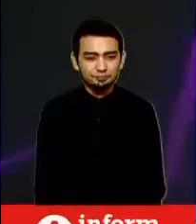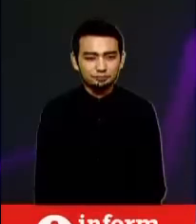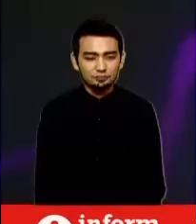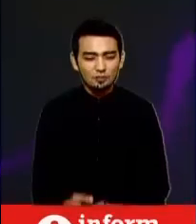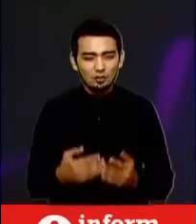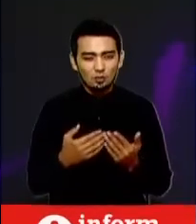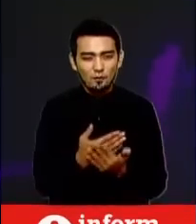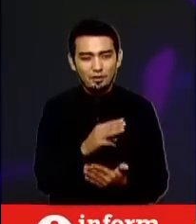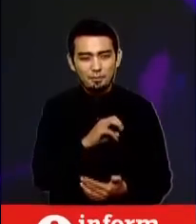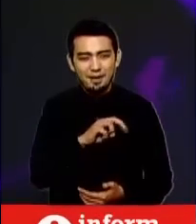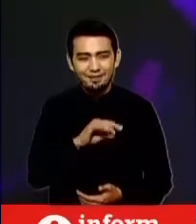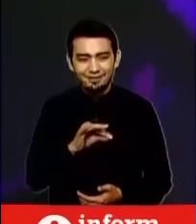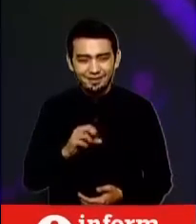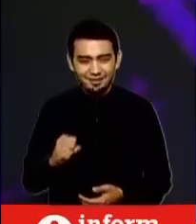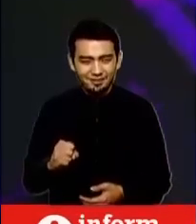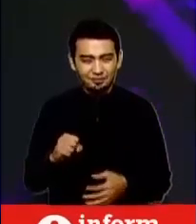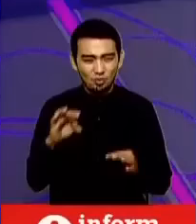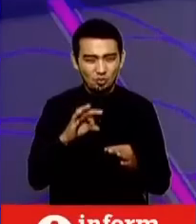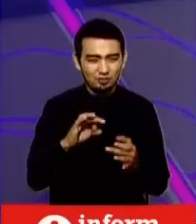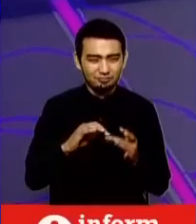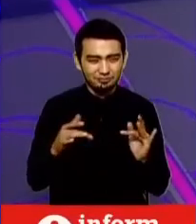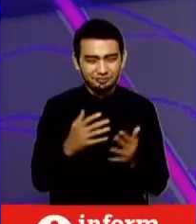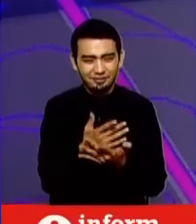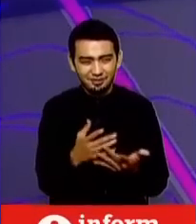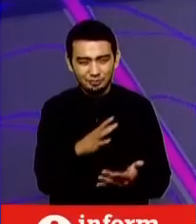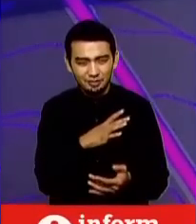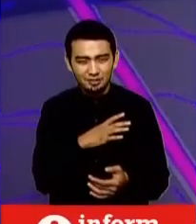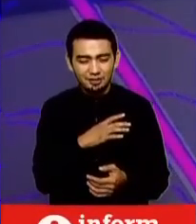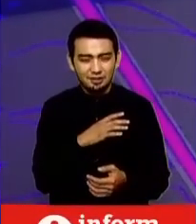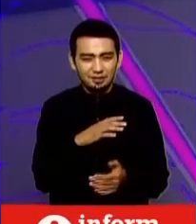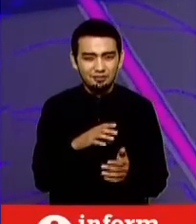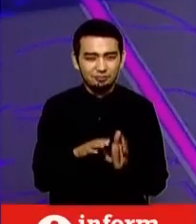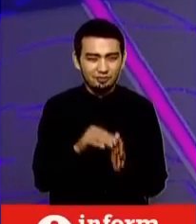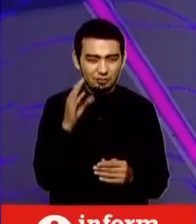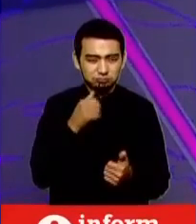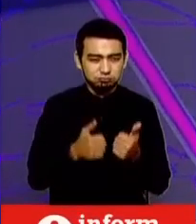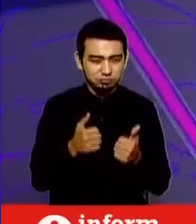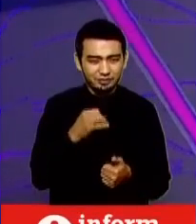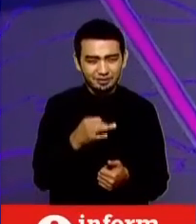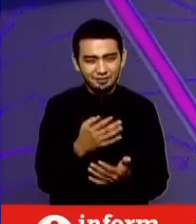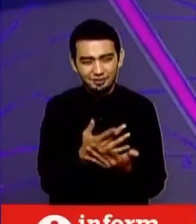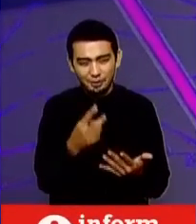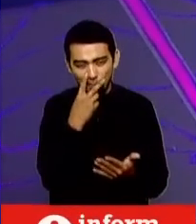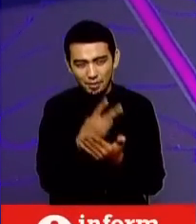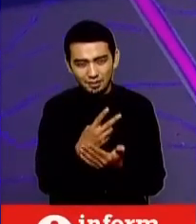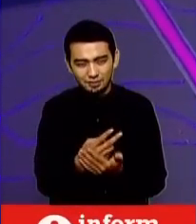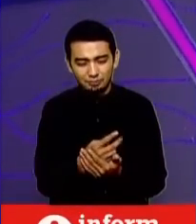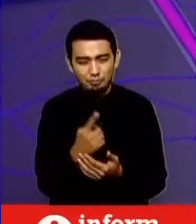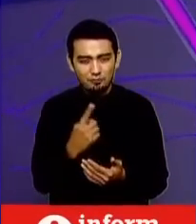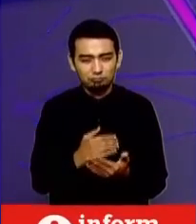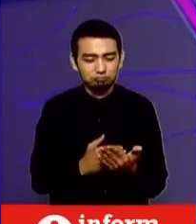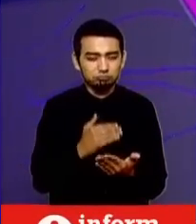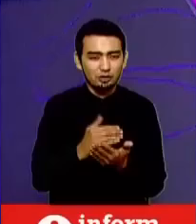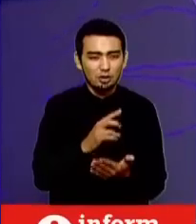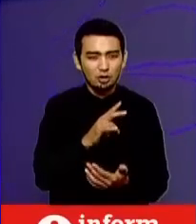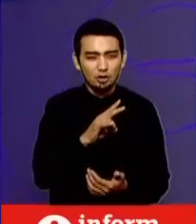Жаңа медиа дәстүрлі бұқаралық ақпарат құралдарына лайықты бәсекелес бола алады. Тіпті кейбір көрсеткіштер бойынша алға шығып үлгерді дейді